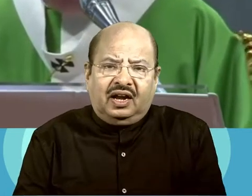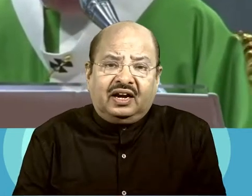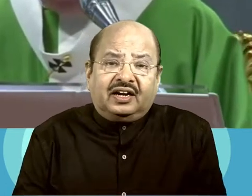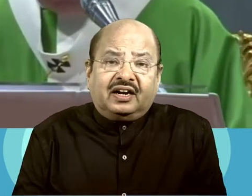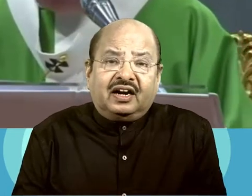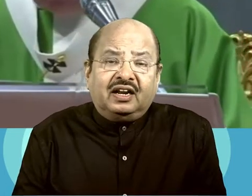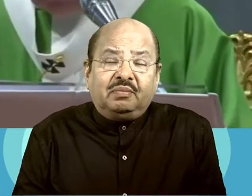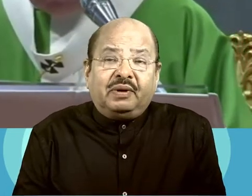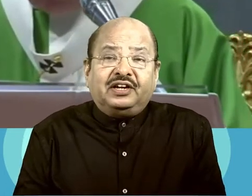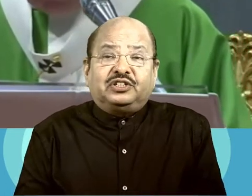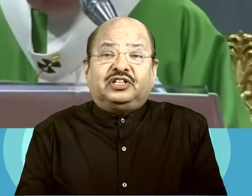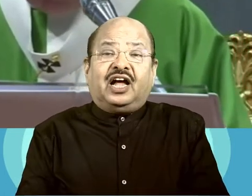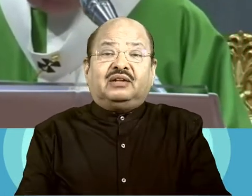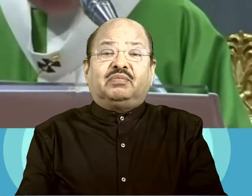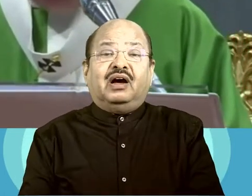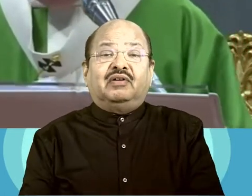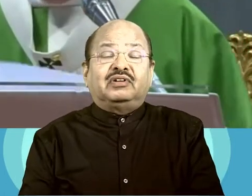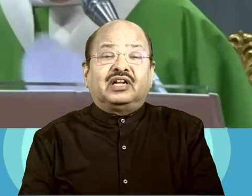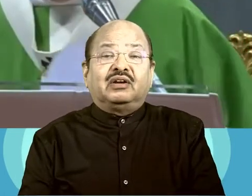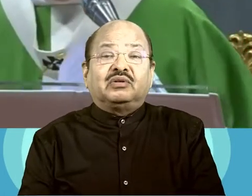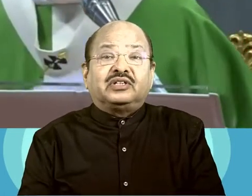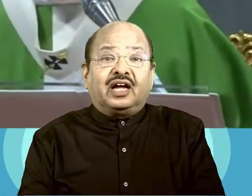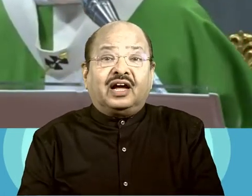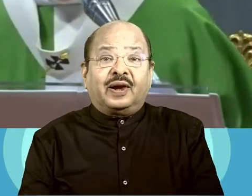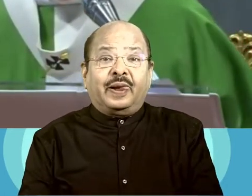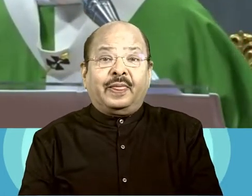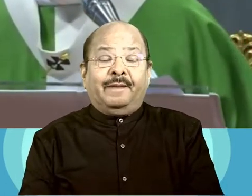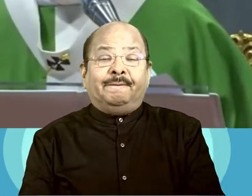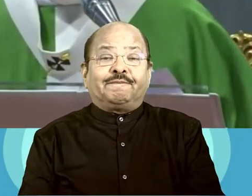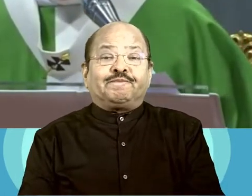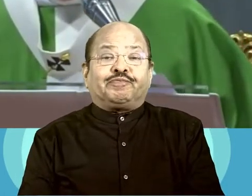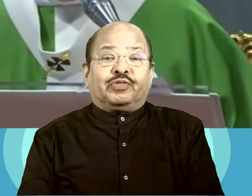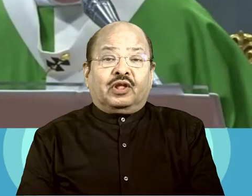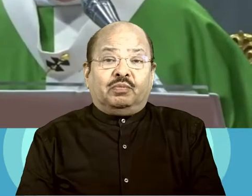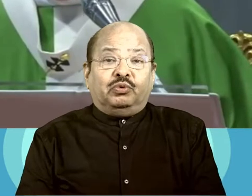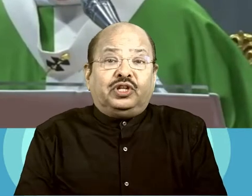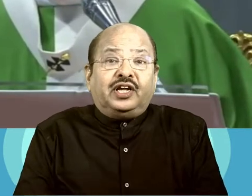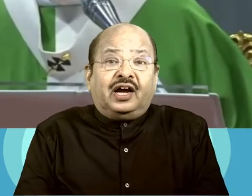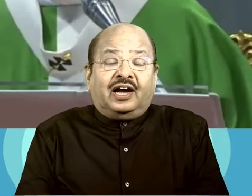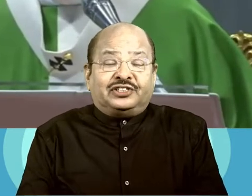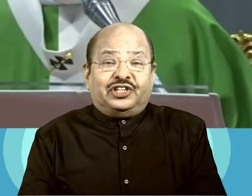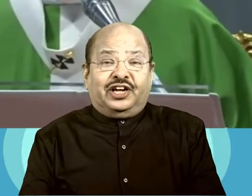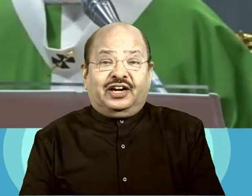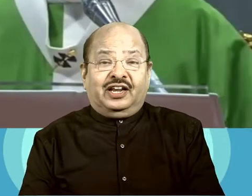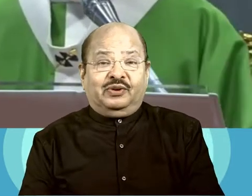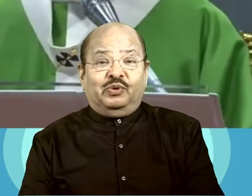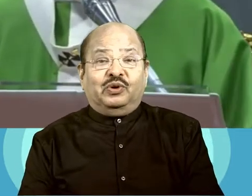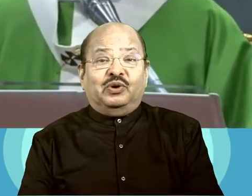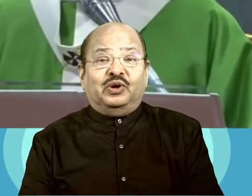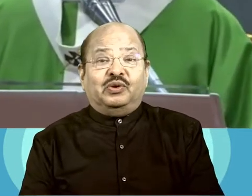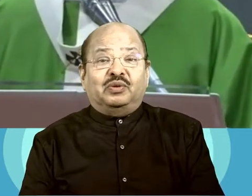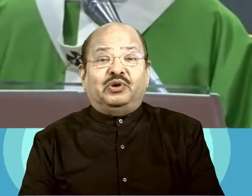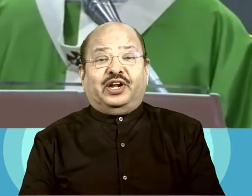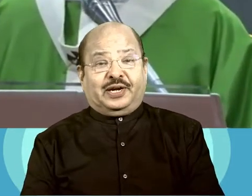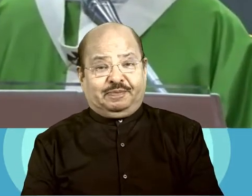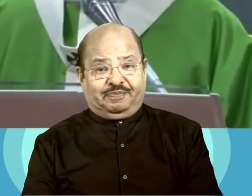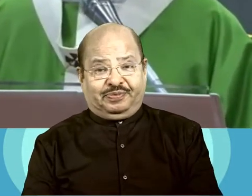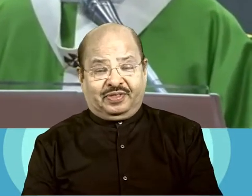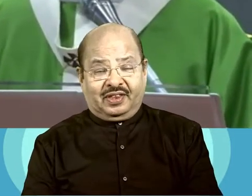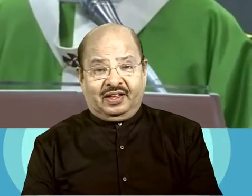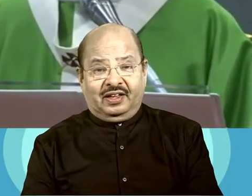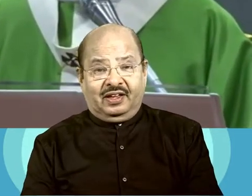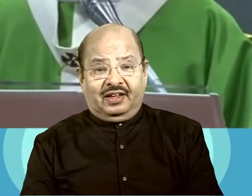ഓരോ കാലഘട്ടങ്ങളിലും പരിശുദ്ധാത്മാവ് നൽകുന്ന പുതിയ ആശയങ്ങളെ ഉൾക്കൊണ്ടുകൊണ്ട്